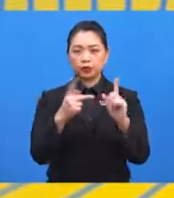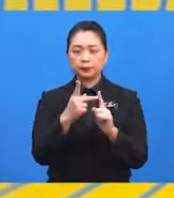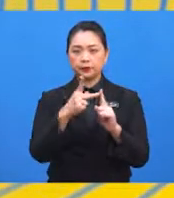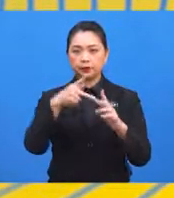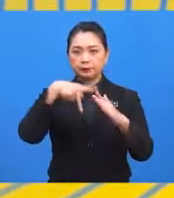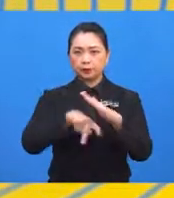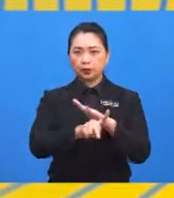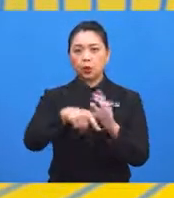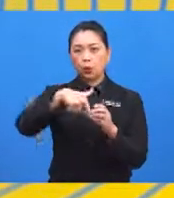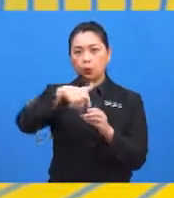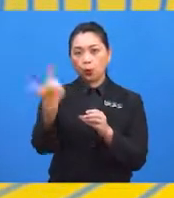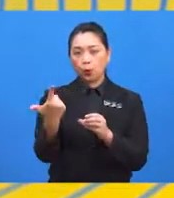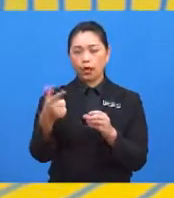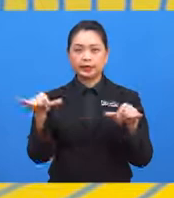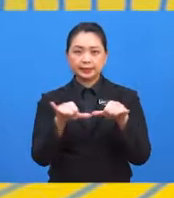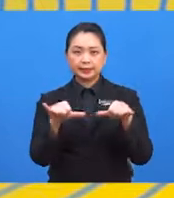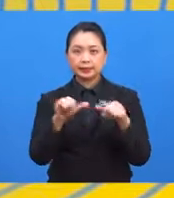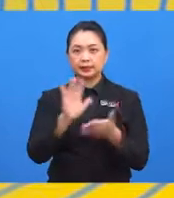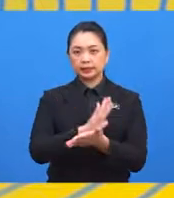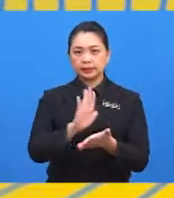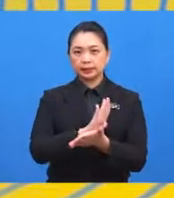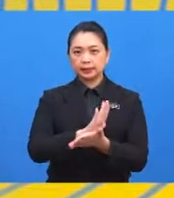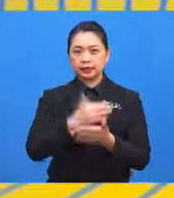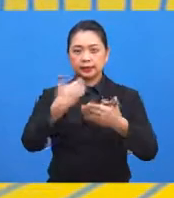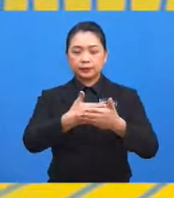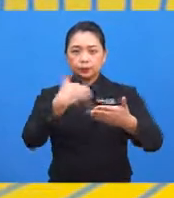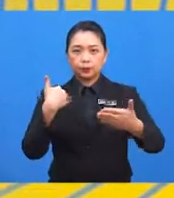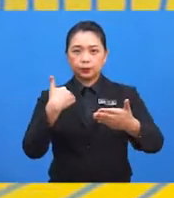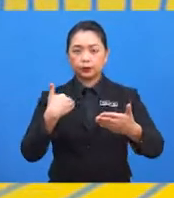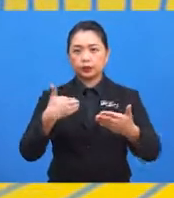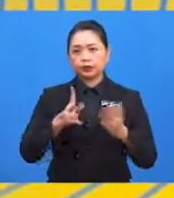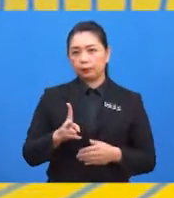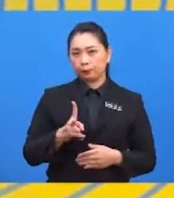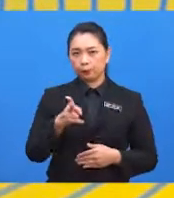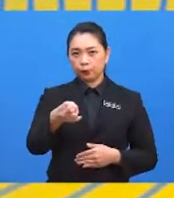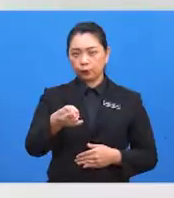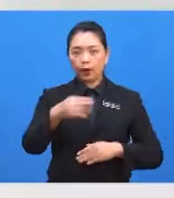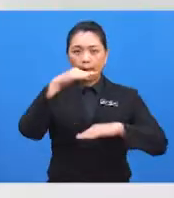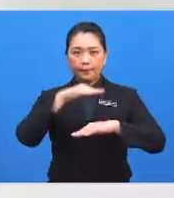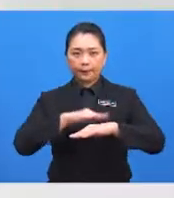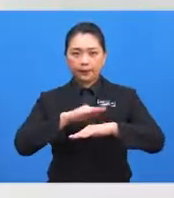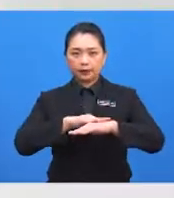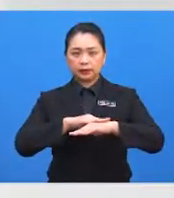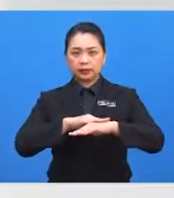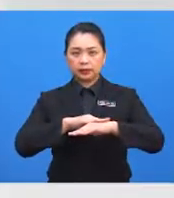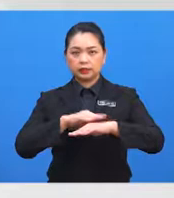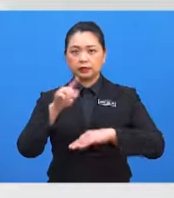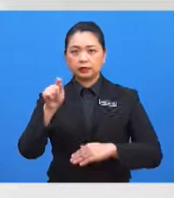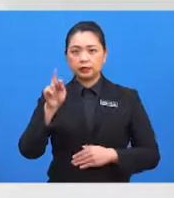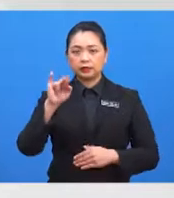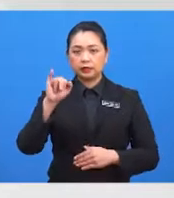luar saiz kertas. Sebelum ia dipotong pada garisan trademark, bahagian